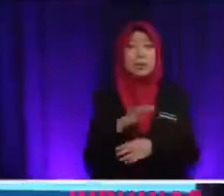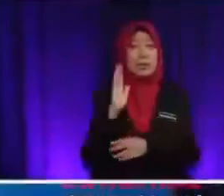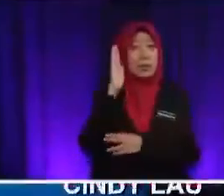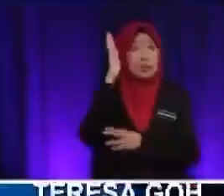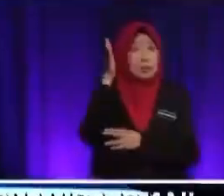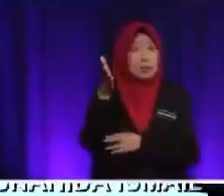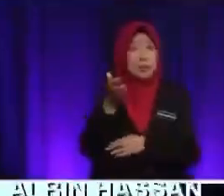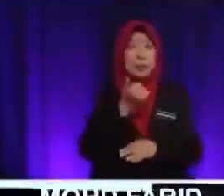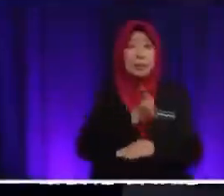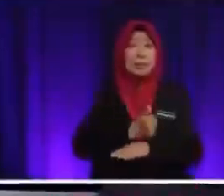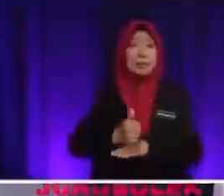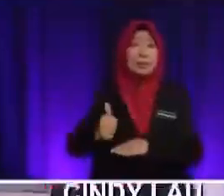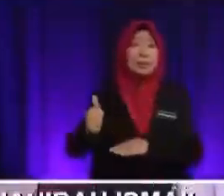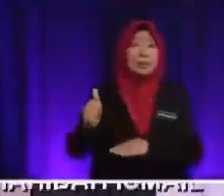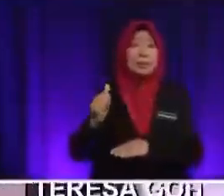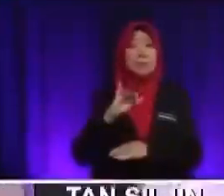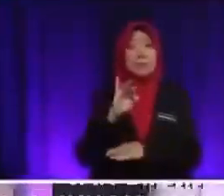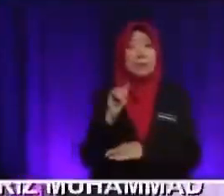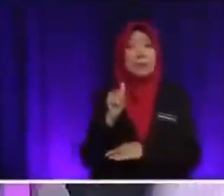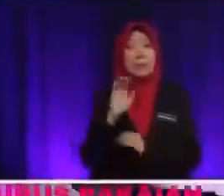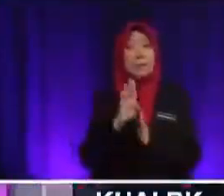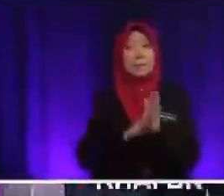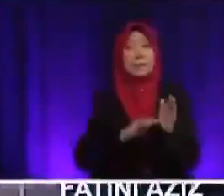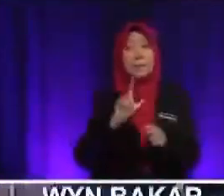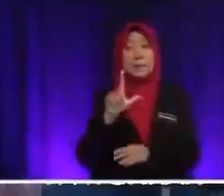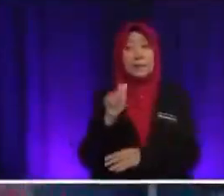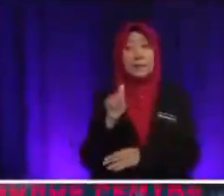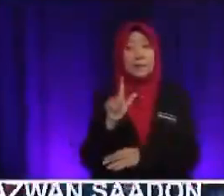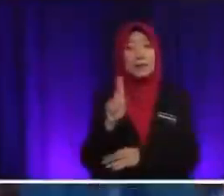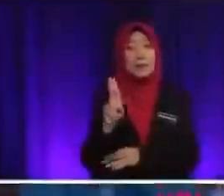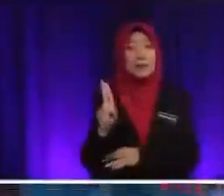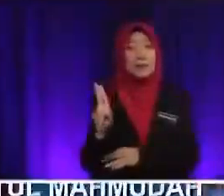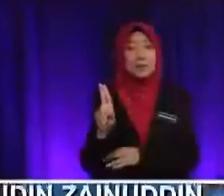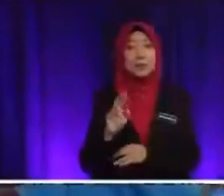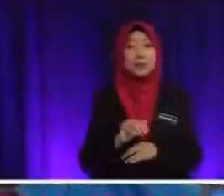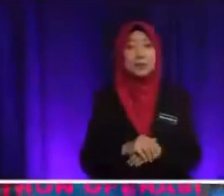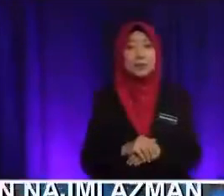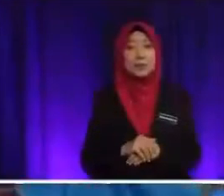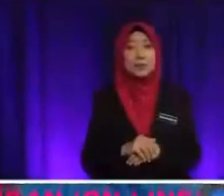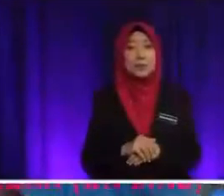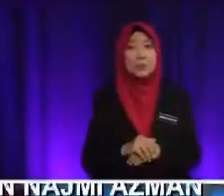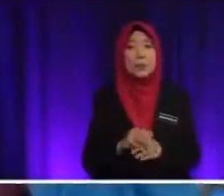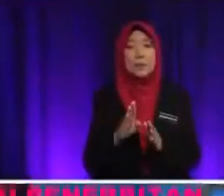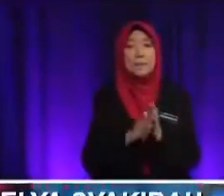takkan ku biar yang berlalu.